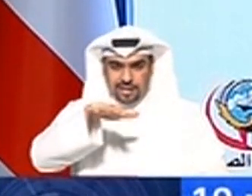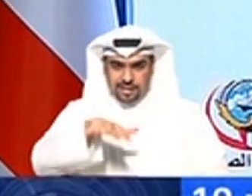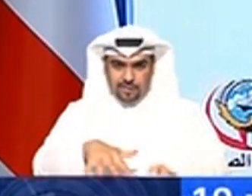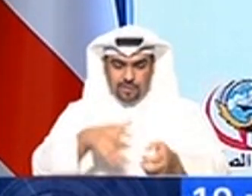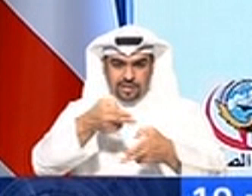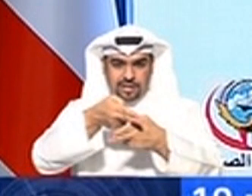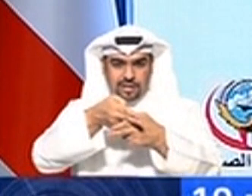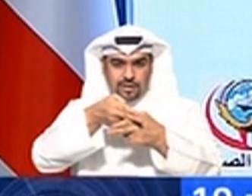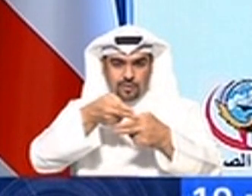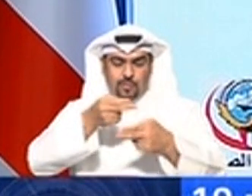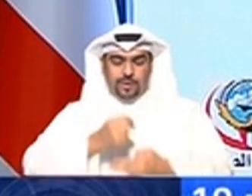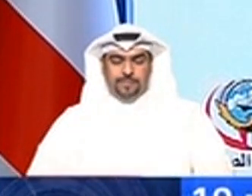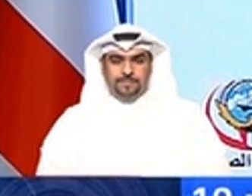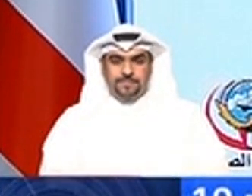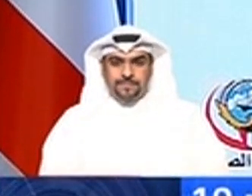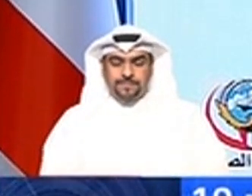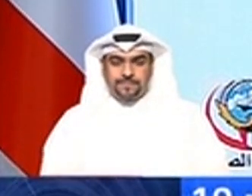الكويت.